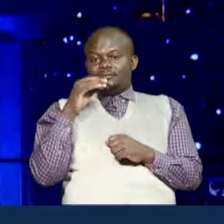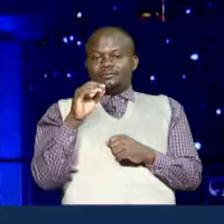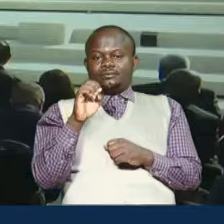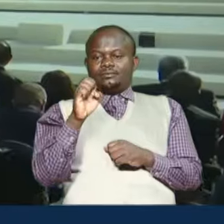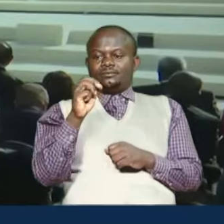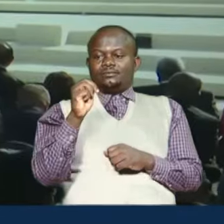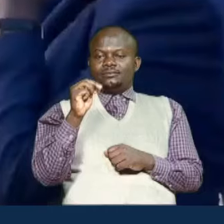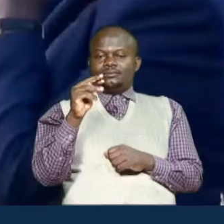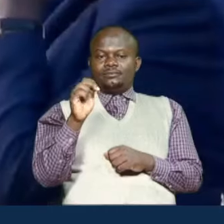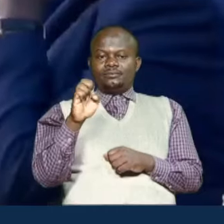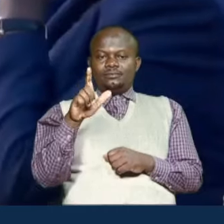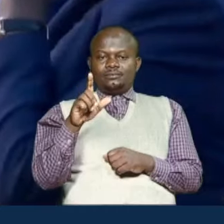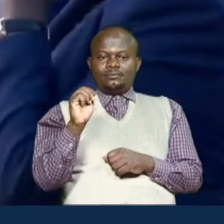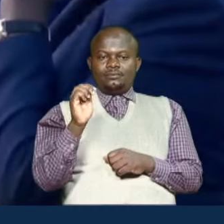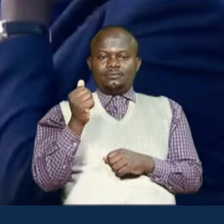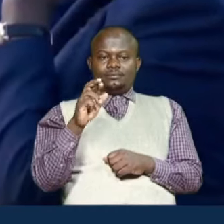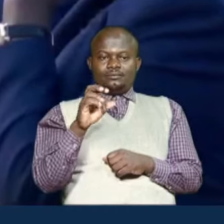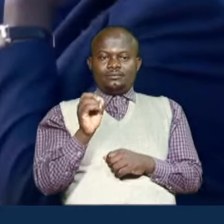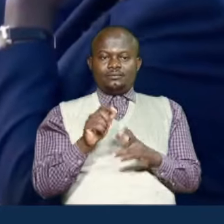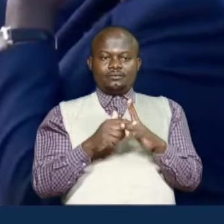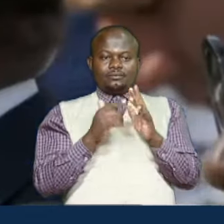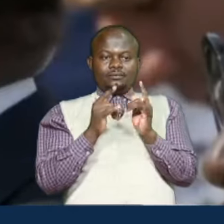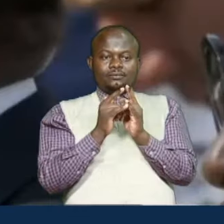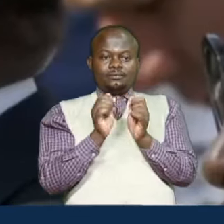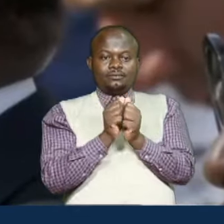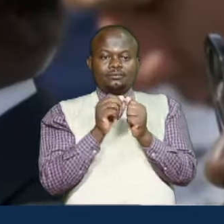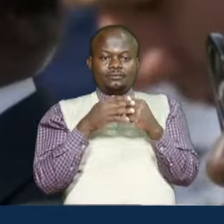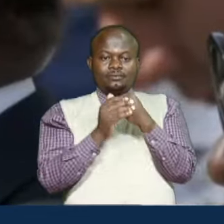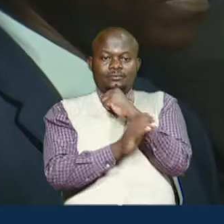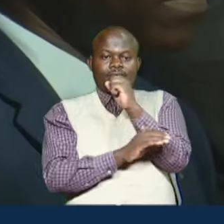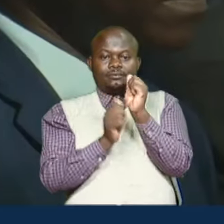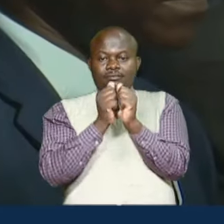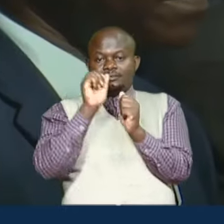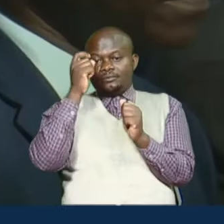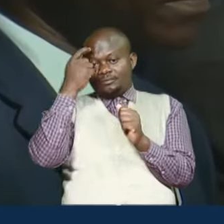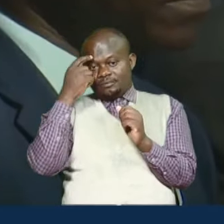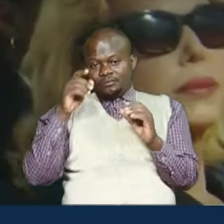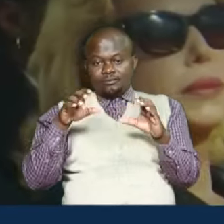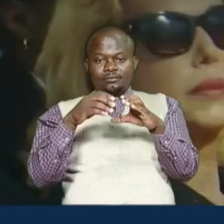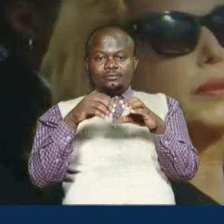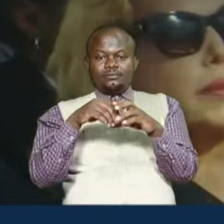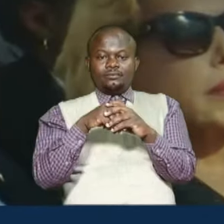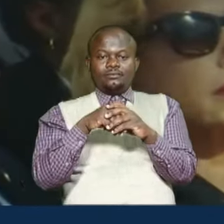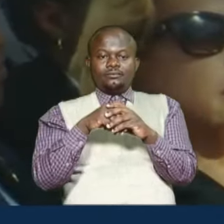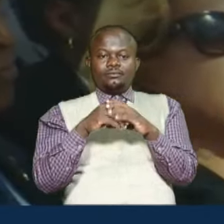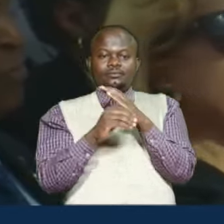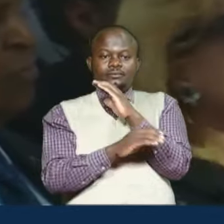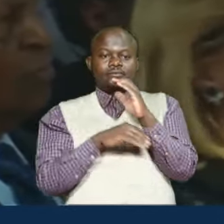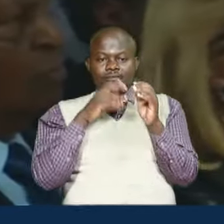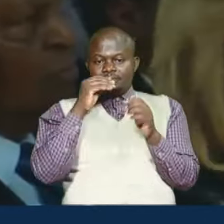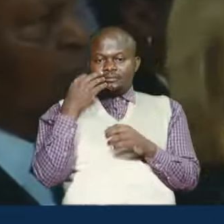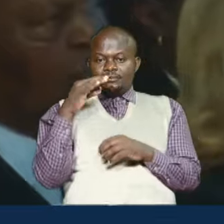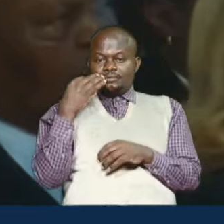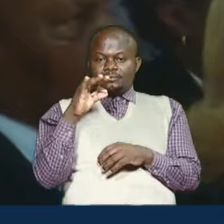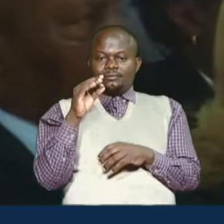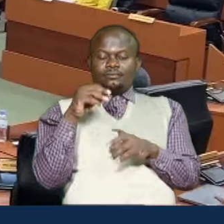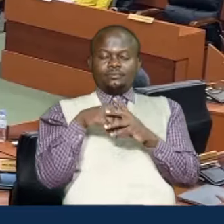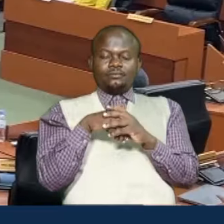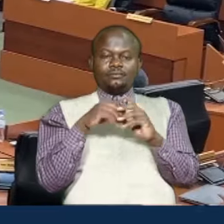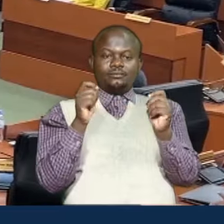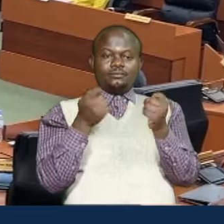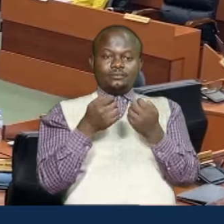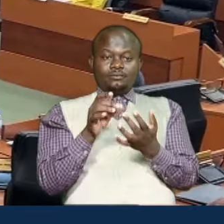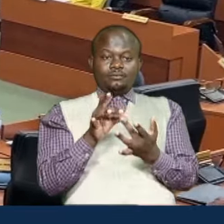Macron yatangije inama ya 19 y'ibihugu na za guverinoma bihuriye mu muryango wa francophonie naho mu gihembwe